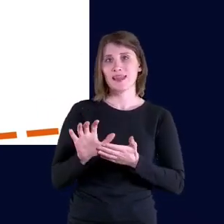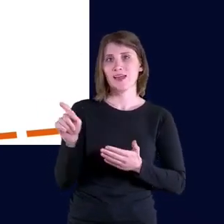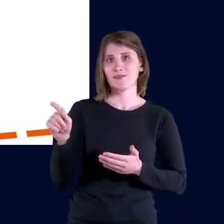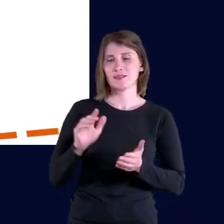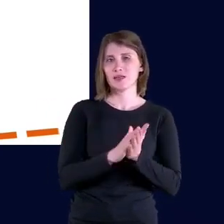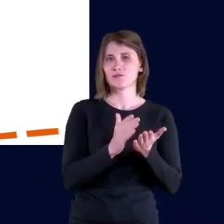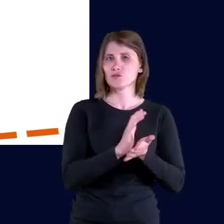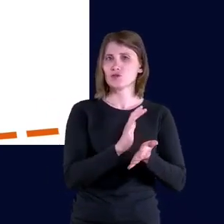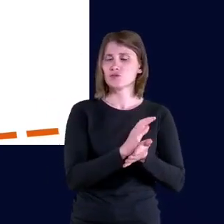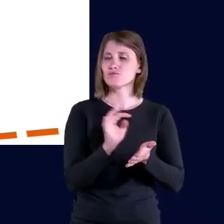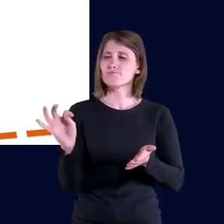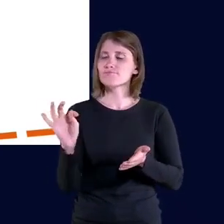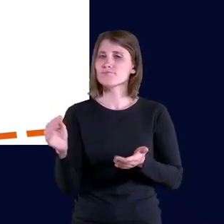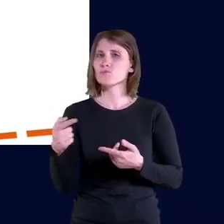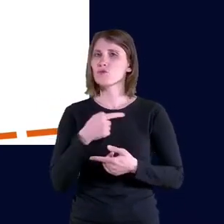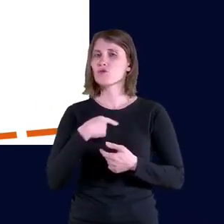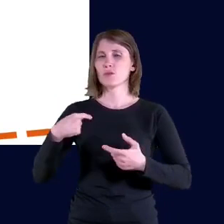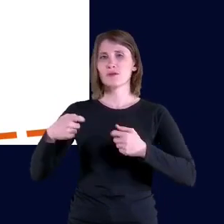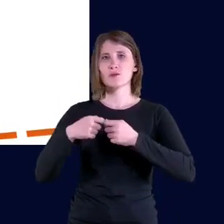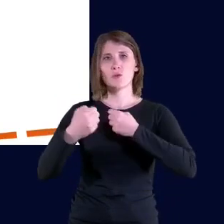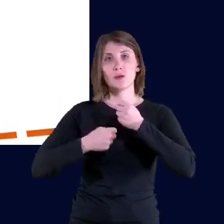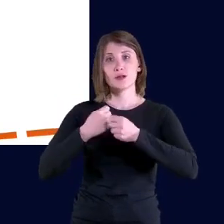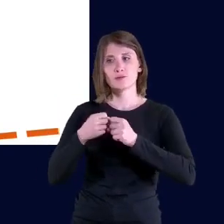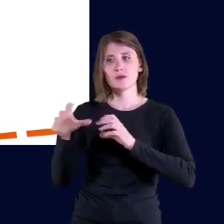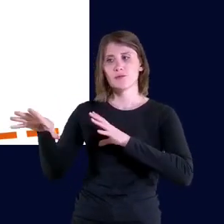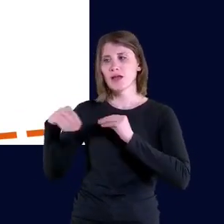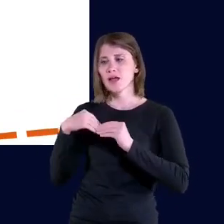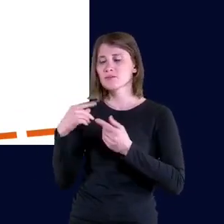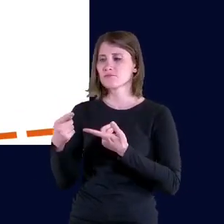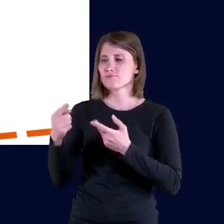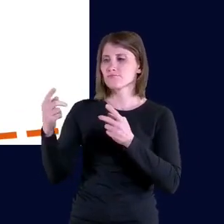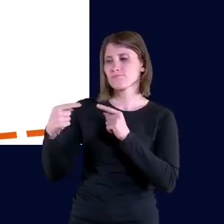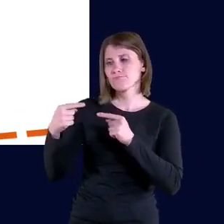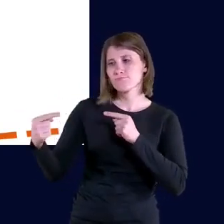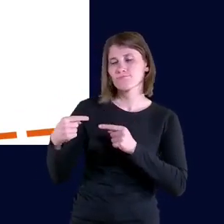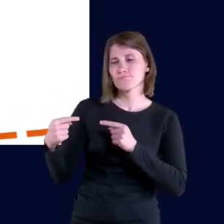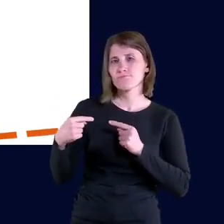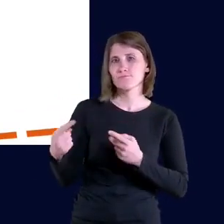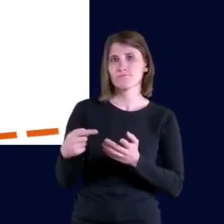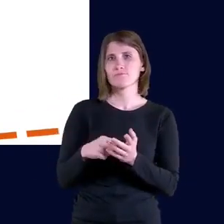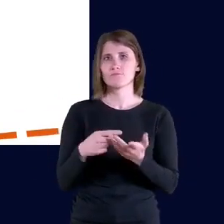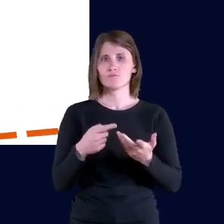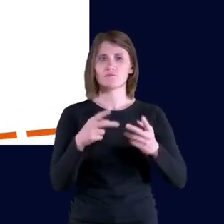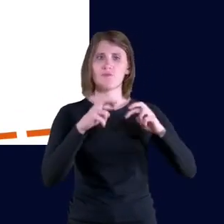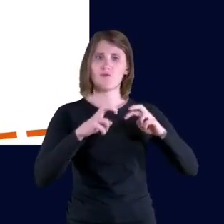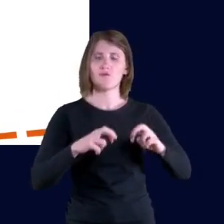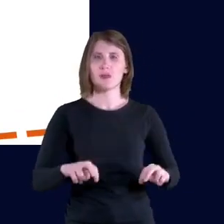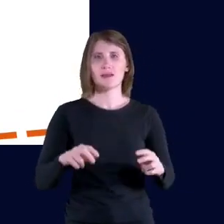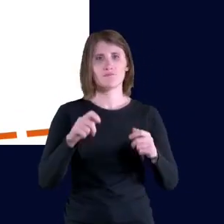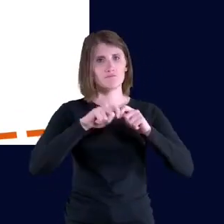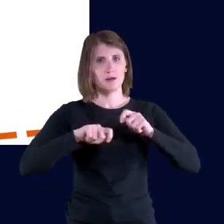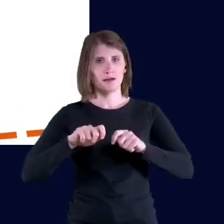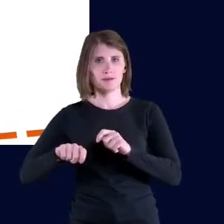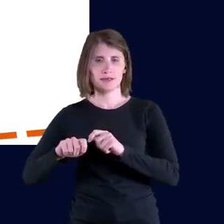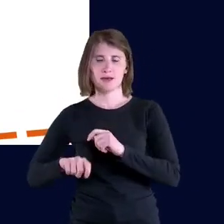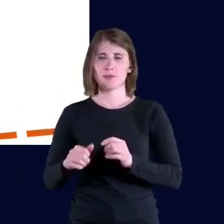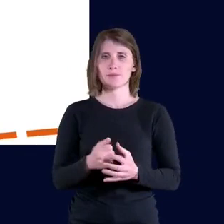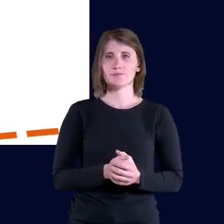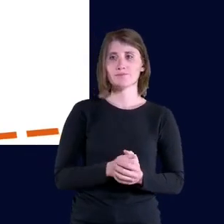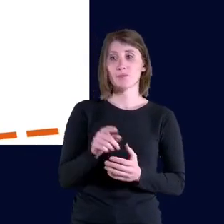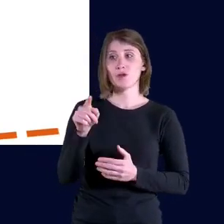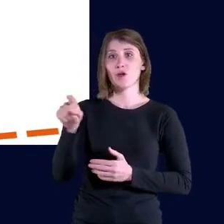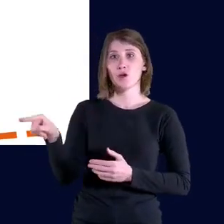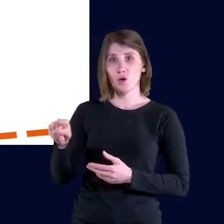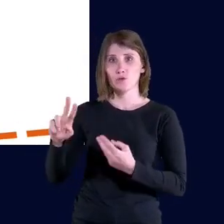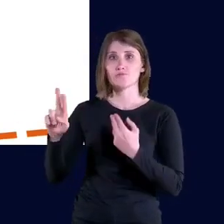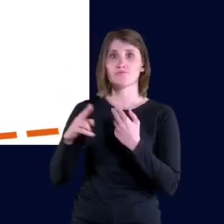również współpracują z nami przy weryfikacji zebranych przez nas informacji po takim potwierdzeniu że